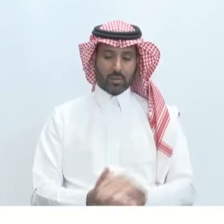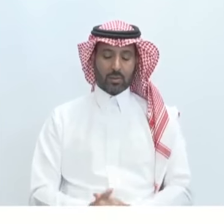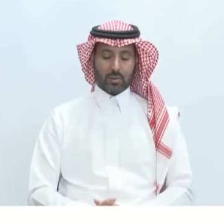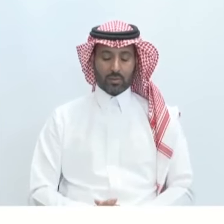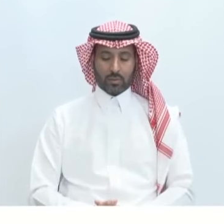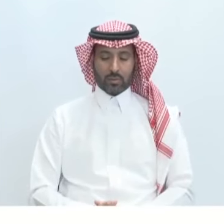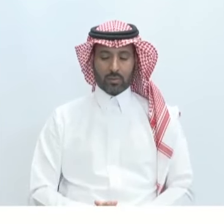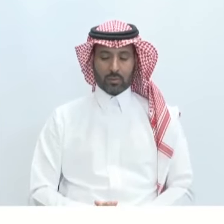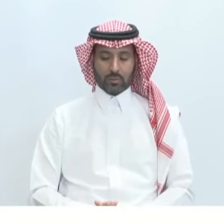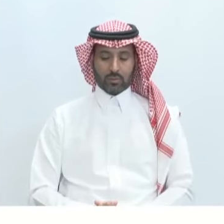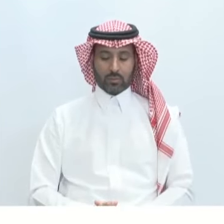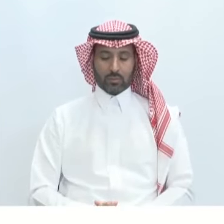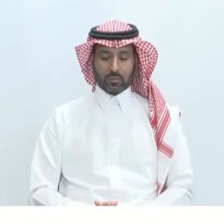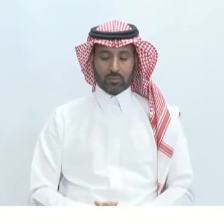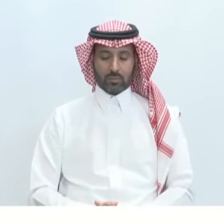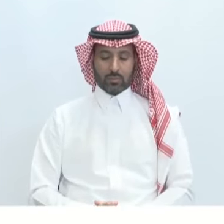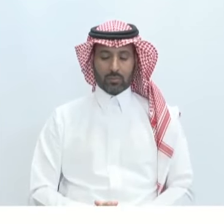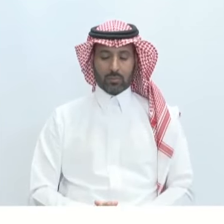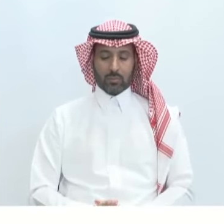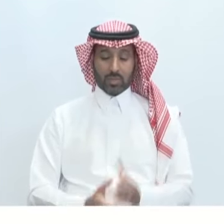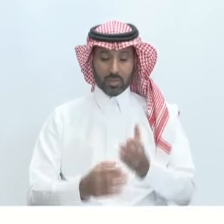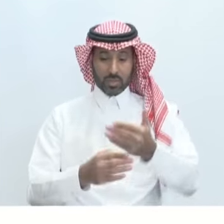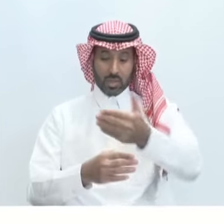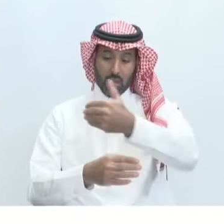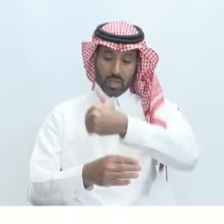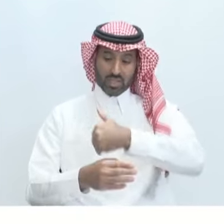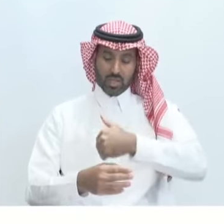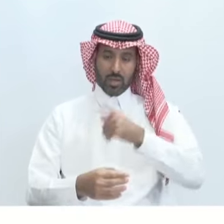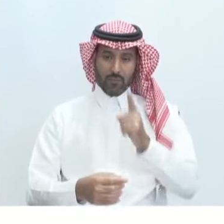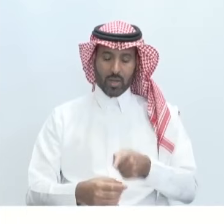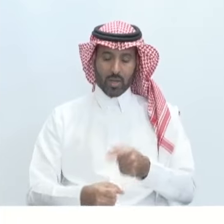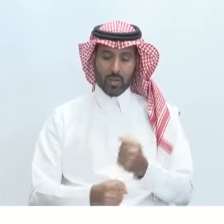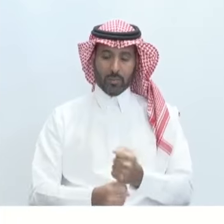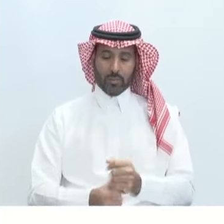سنتيمتر ثم استخدمنا لبنه تن من اكشن